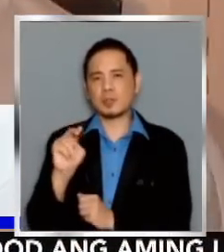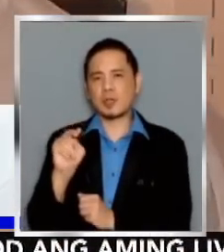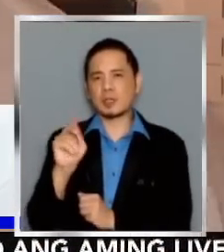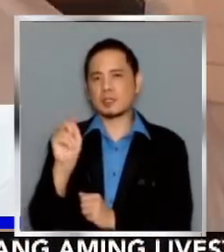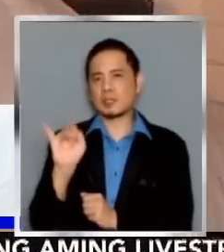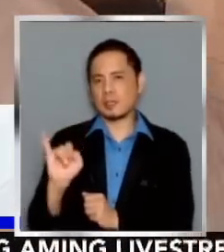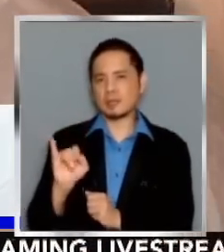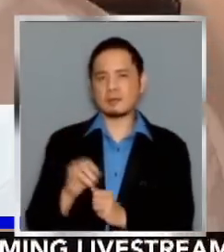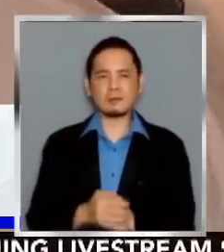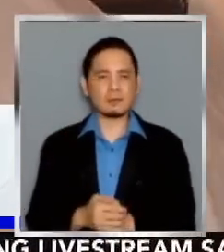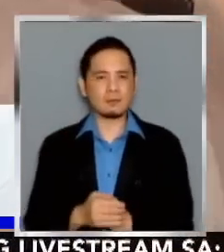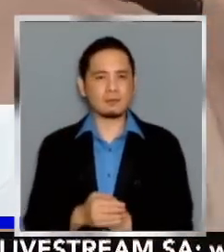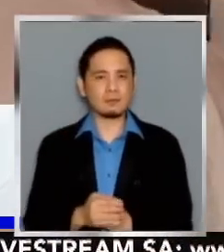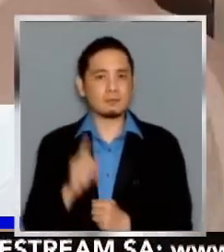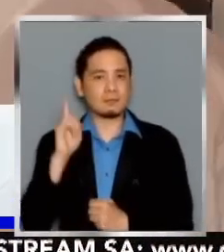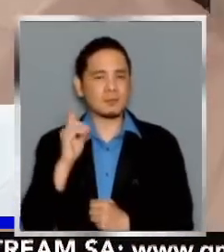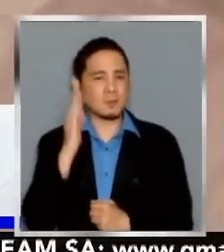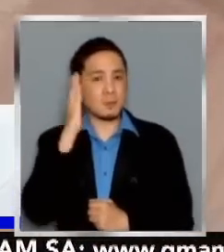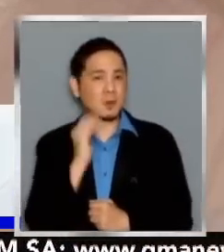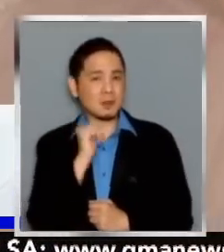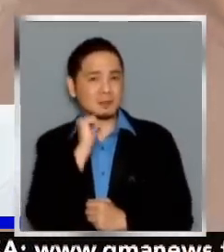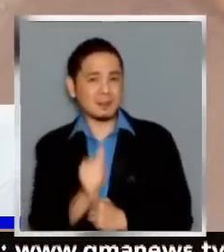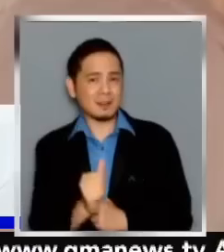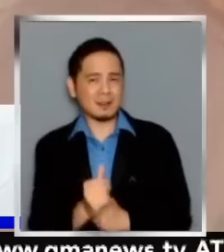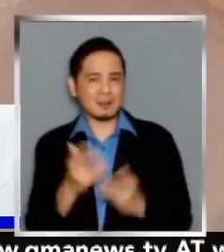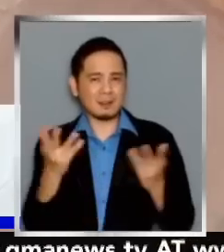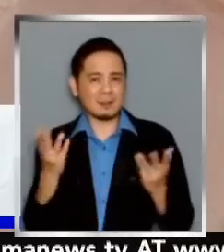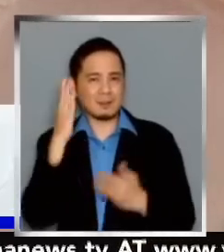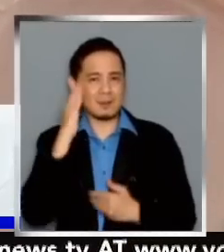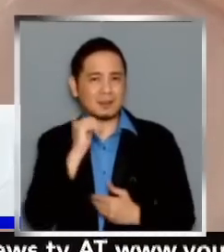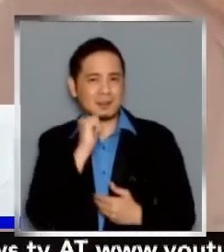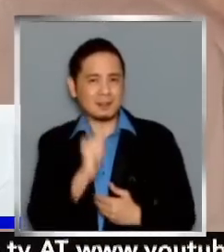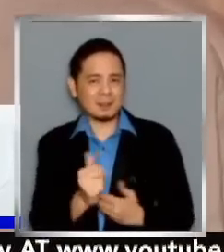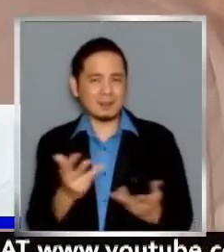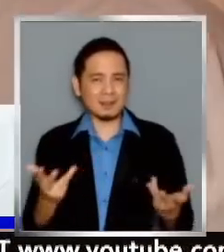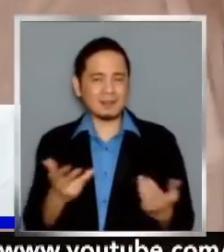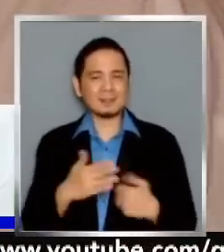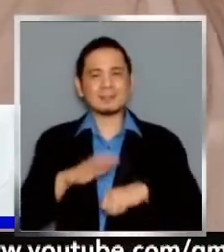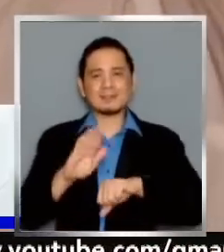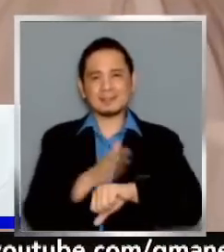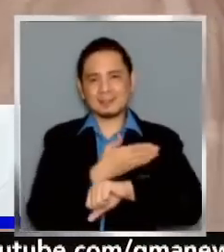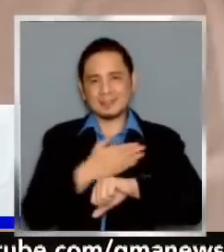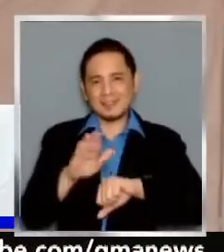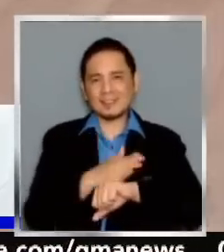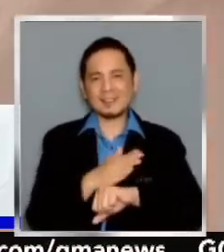hindi? Alam mo naman ang singing talaga eh. Secret talent ko